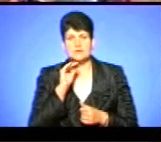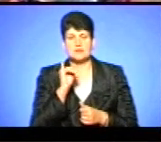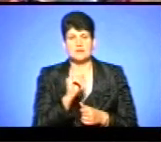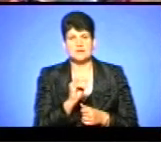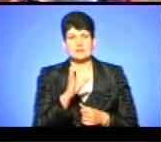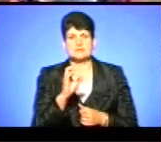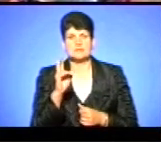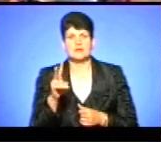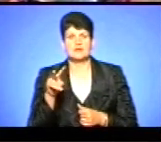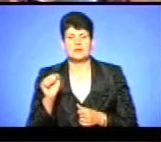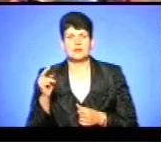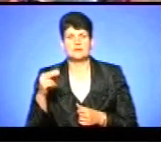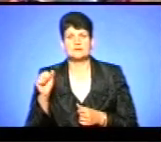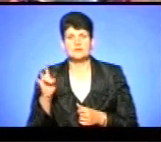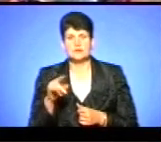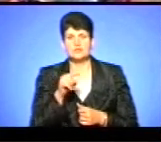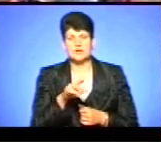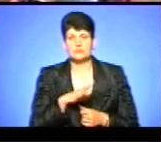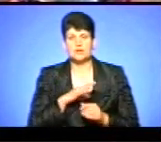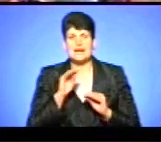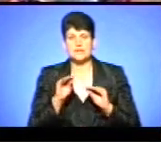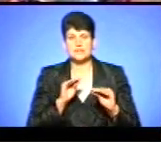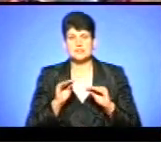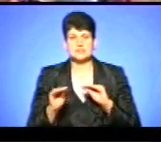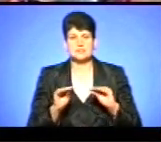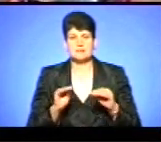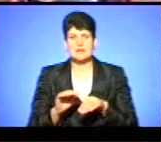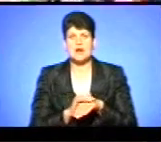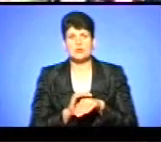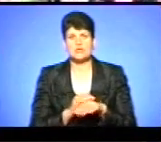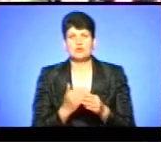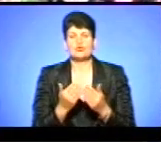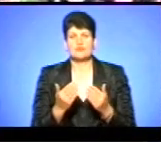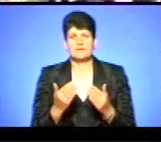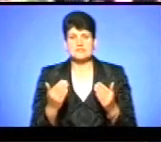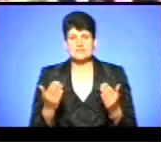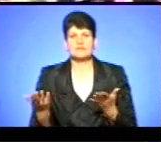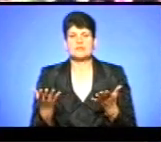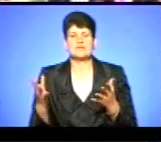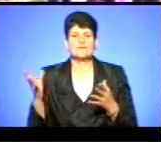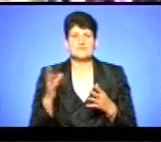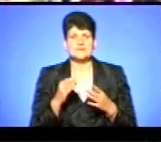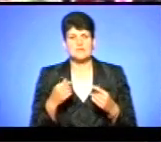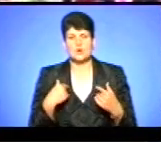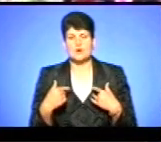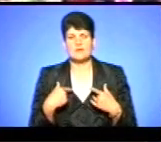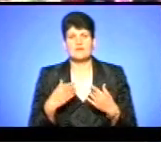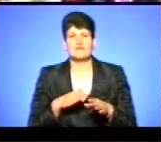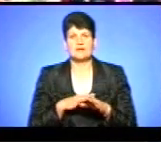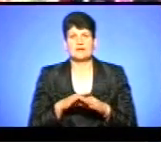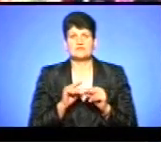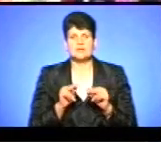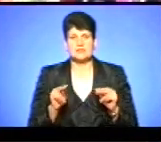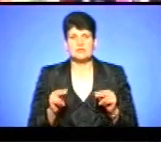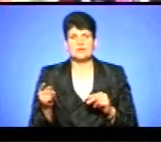Ірина Складан. Саме вона стала режисером-постановником благодійної вистави, у якій всі ролі виконали педагоги